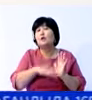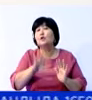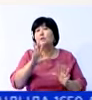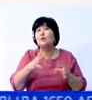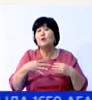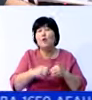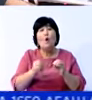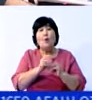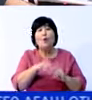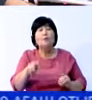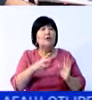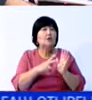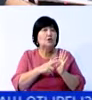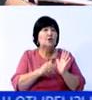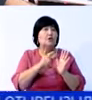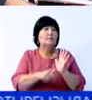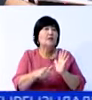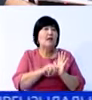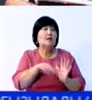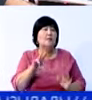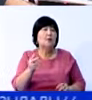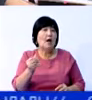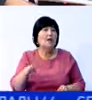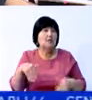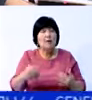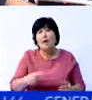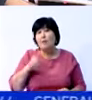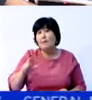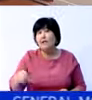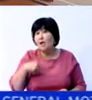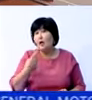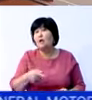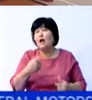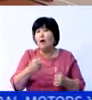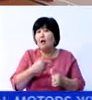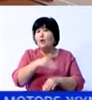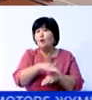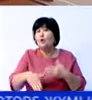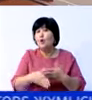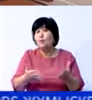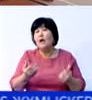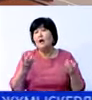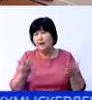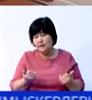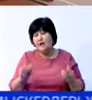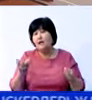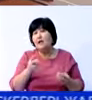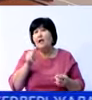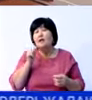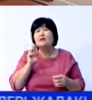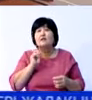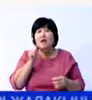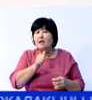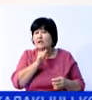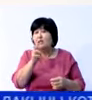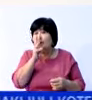отбасыға 10 миллиард 876 миллион теңге қаржы берілген. Мамандардың айтуынша, атаулы әлеуметтік көмек алу үшін табысын жасырып, жұмыстан шығып,